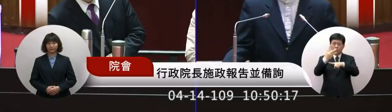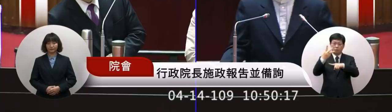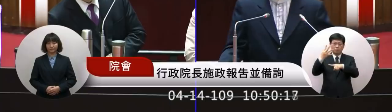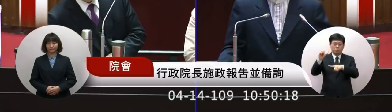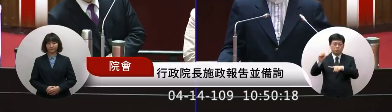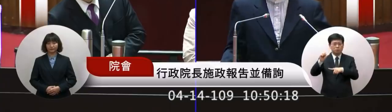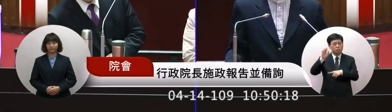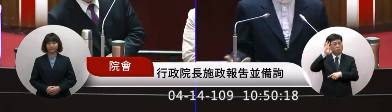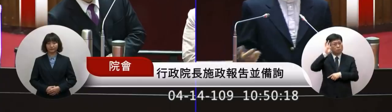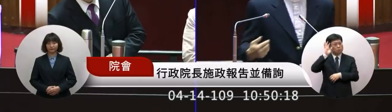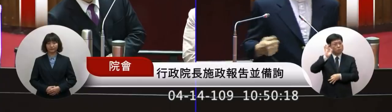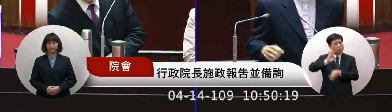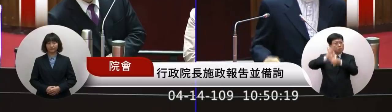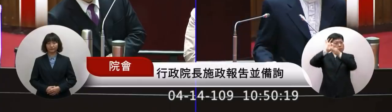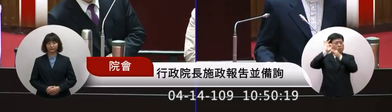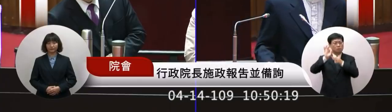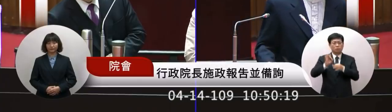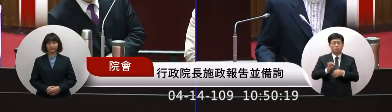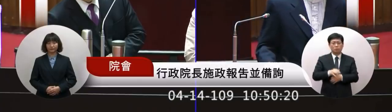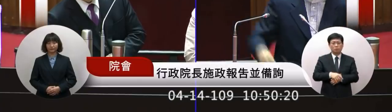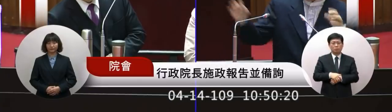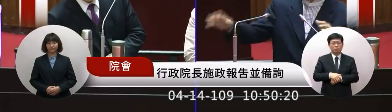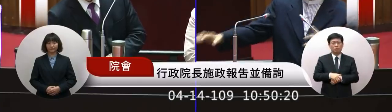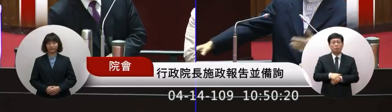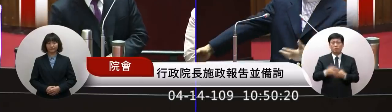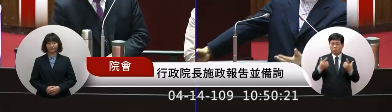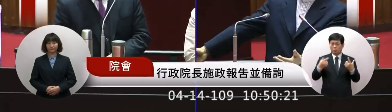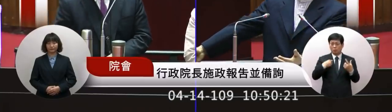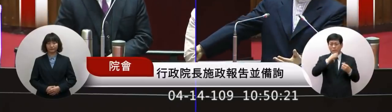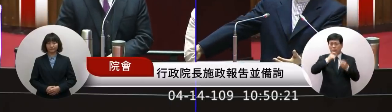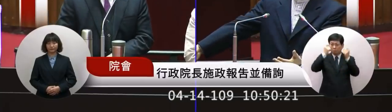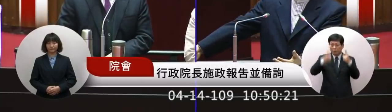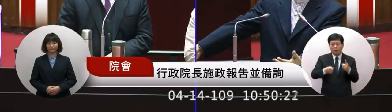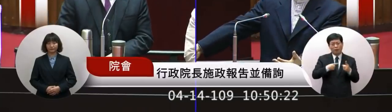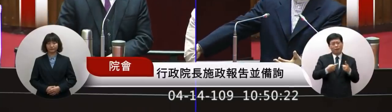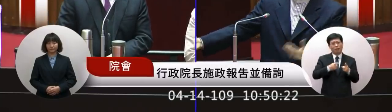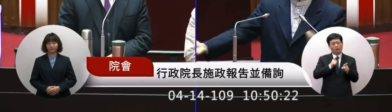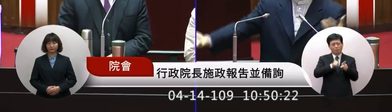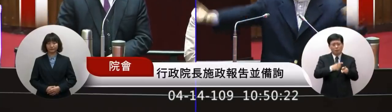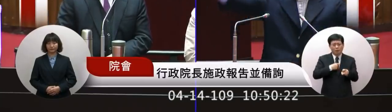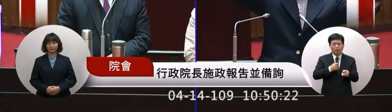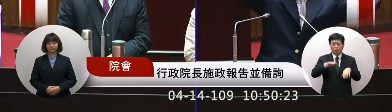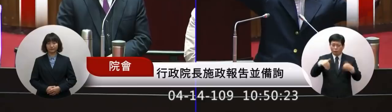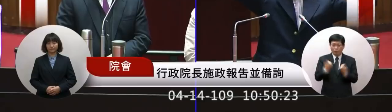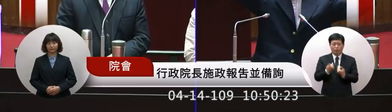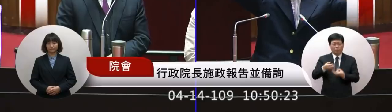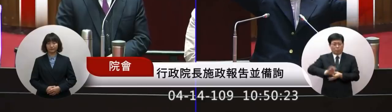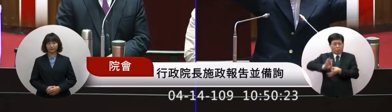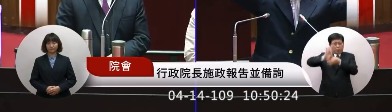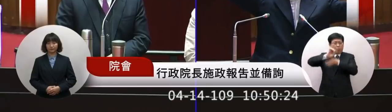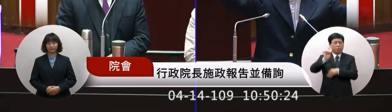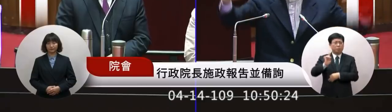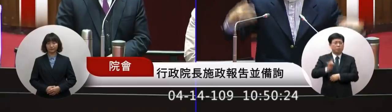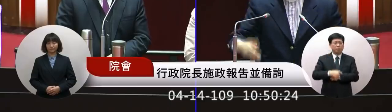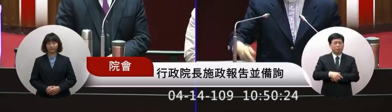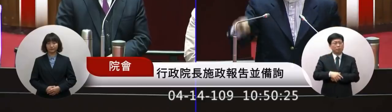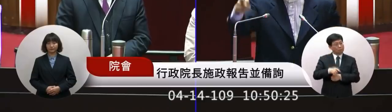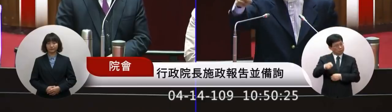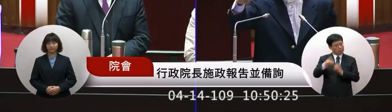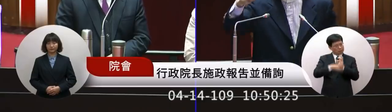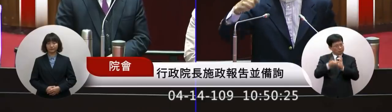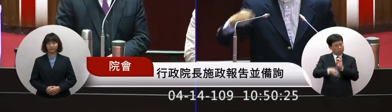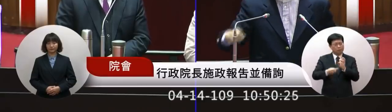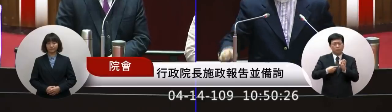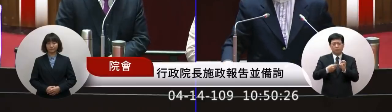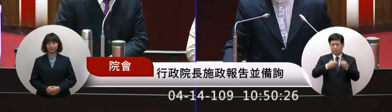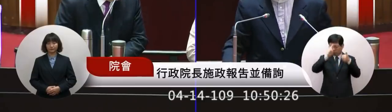啊，啊奇怪呢，啊港都没付啊，啊你想要提悬呢？我想这个细节问